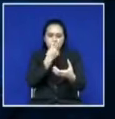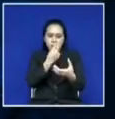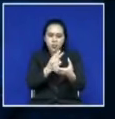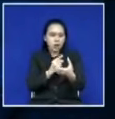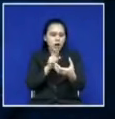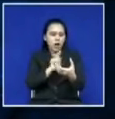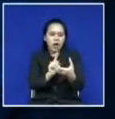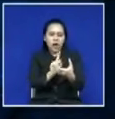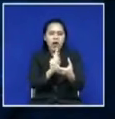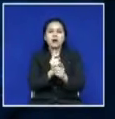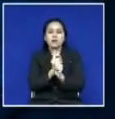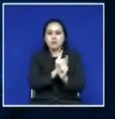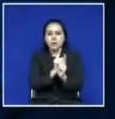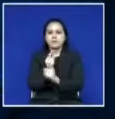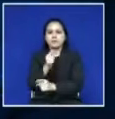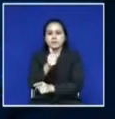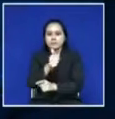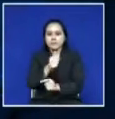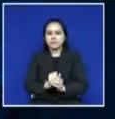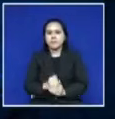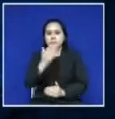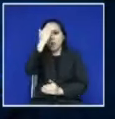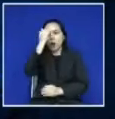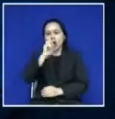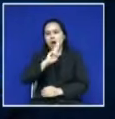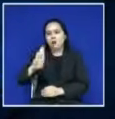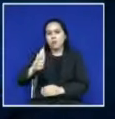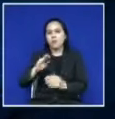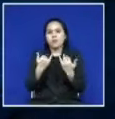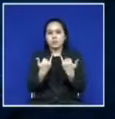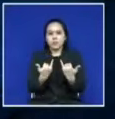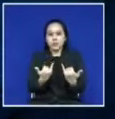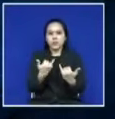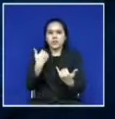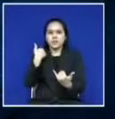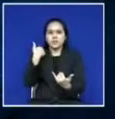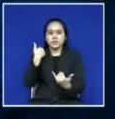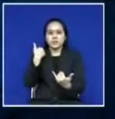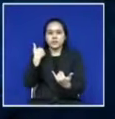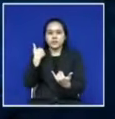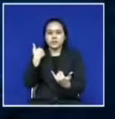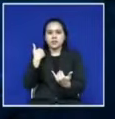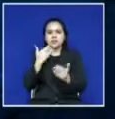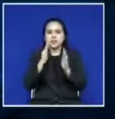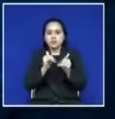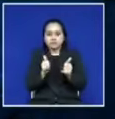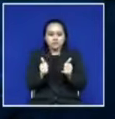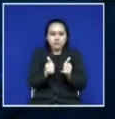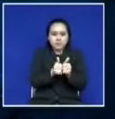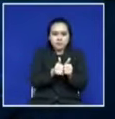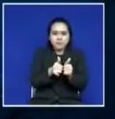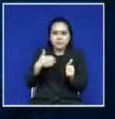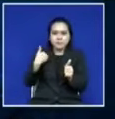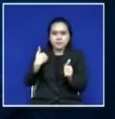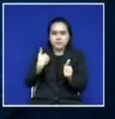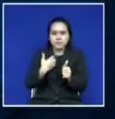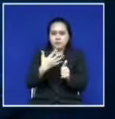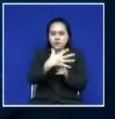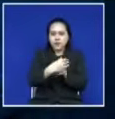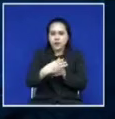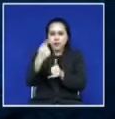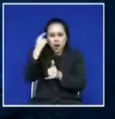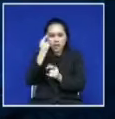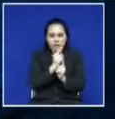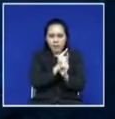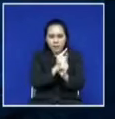จจุบันเนี่ยสามารถเรียกว่าทำให้เราได้ติดตามผู้สัมผัสได้ค่อนข้างดีนะครับก็จะมีรูป